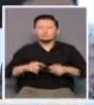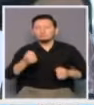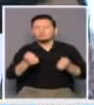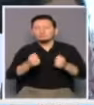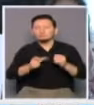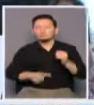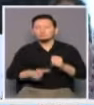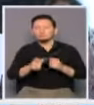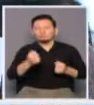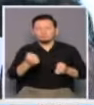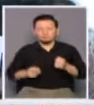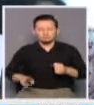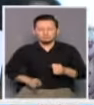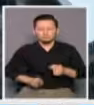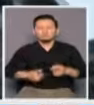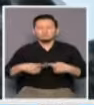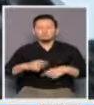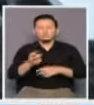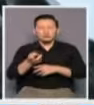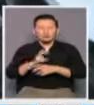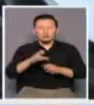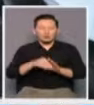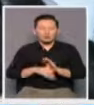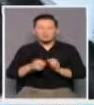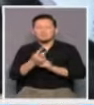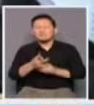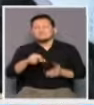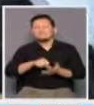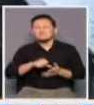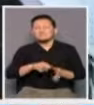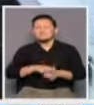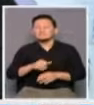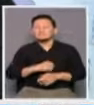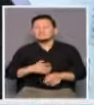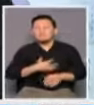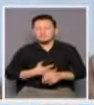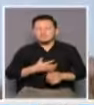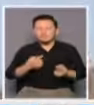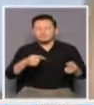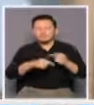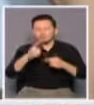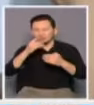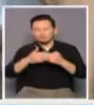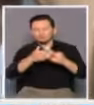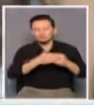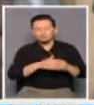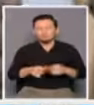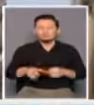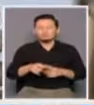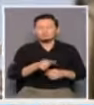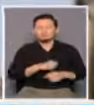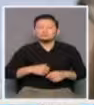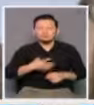көлігі автокөлік жолдары бөліміне келдік. Водников 2 ықшамауданындағы маңызды бір-бірімен жалғасып толықтыратын